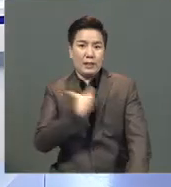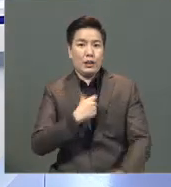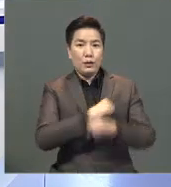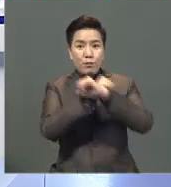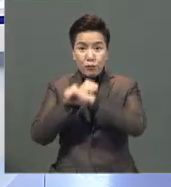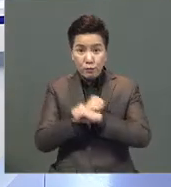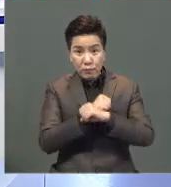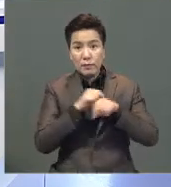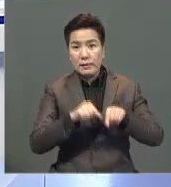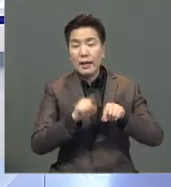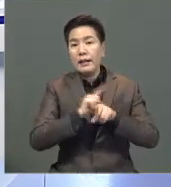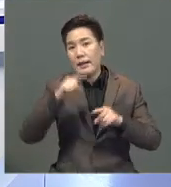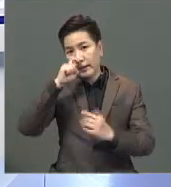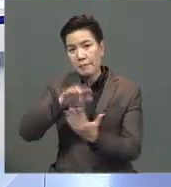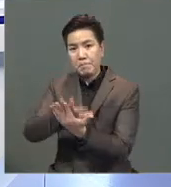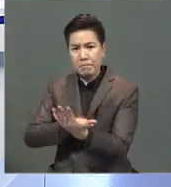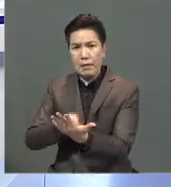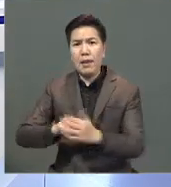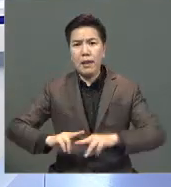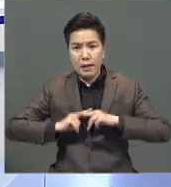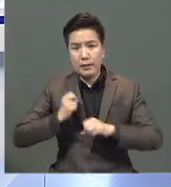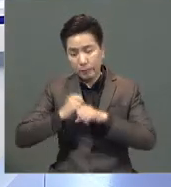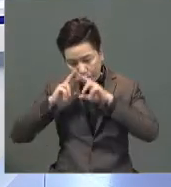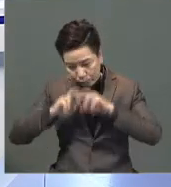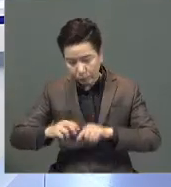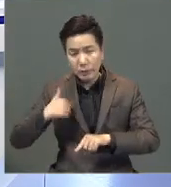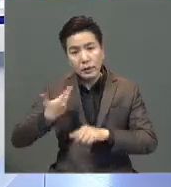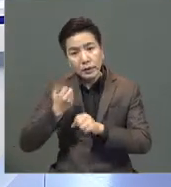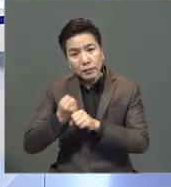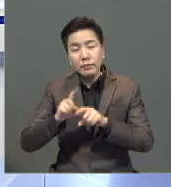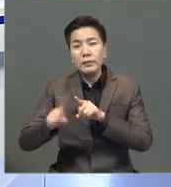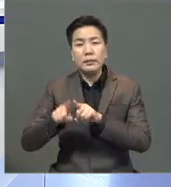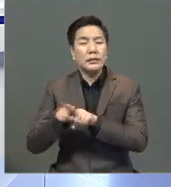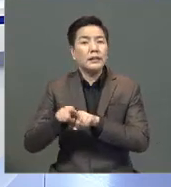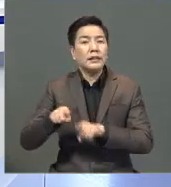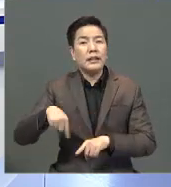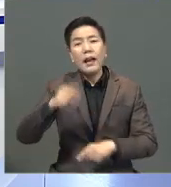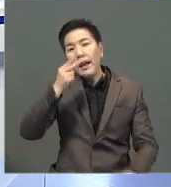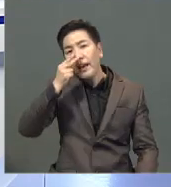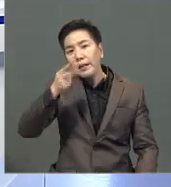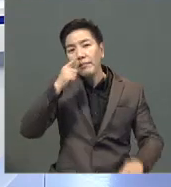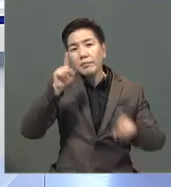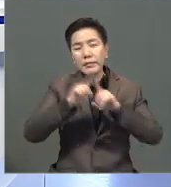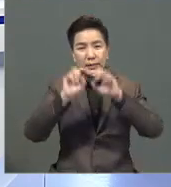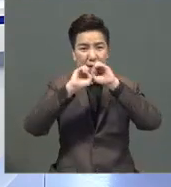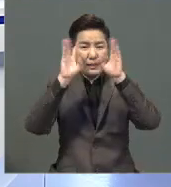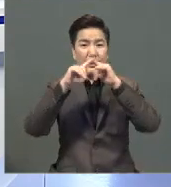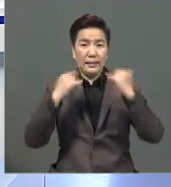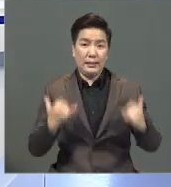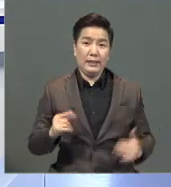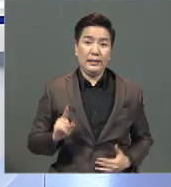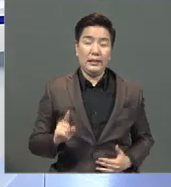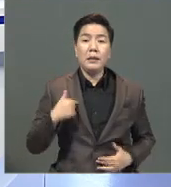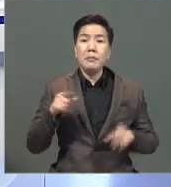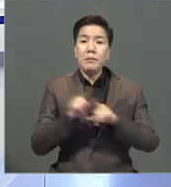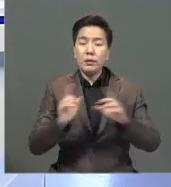แต่ในขณะเดียวกันในประเทศของเราเองก็มีการศึกษาวิจัยและค้นคว้านะคะเพื่อที่จะให้เห็นภาพได้อย่างชัดเจนมาก